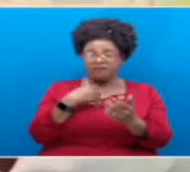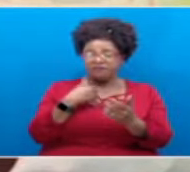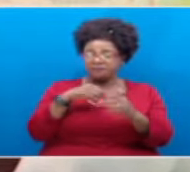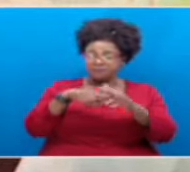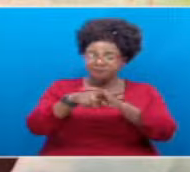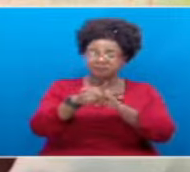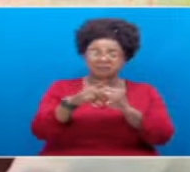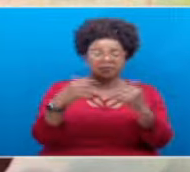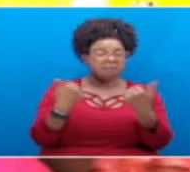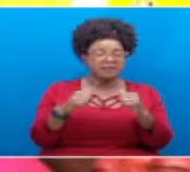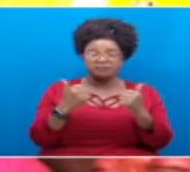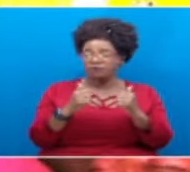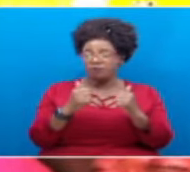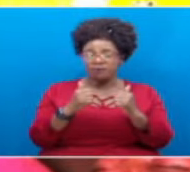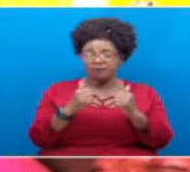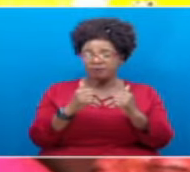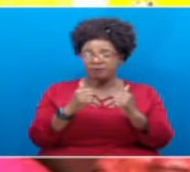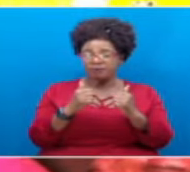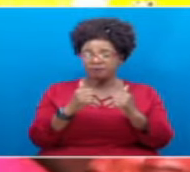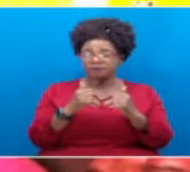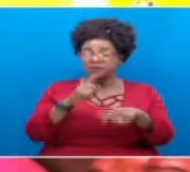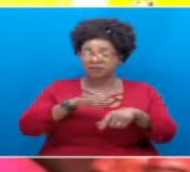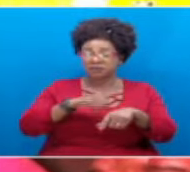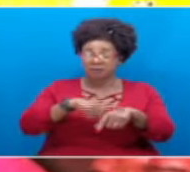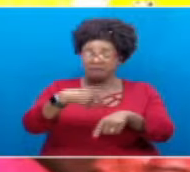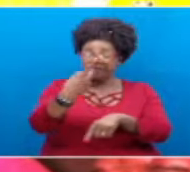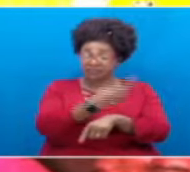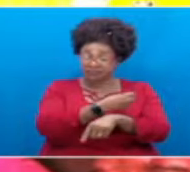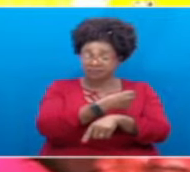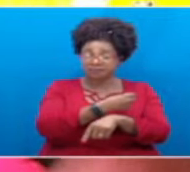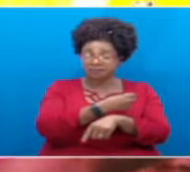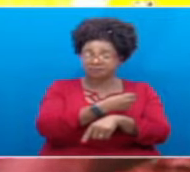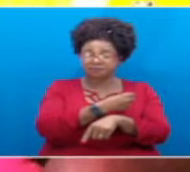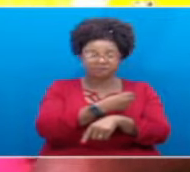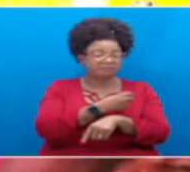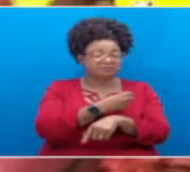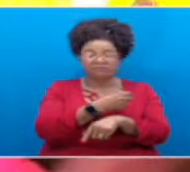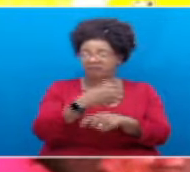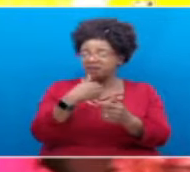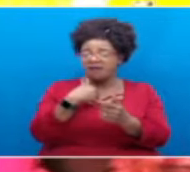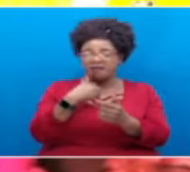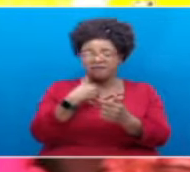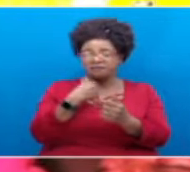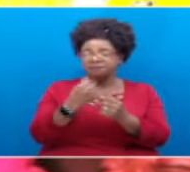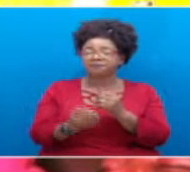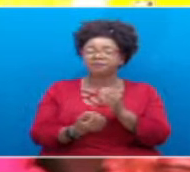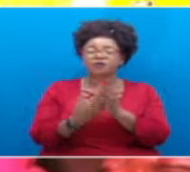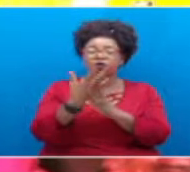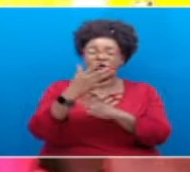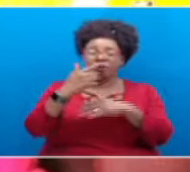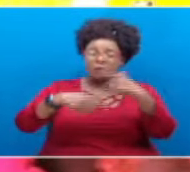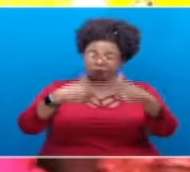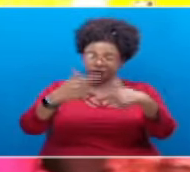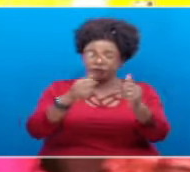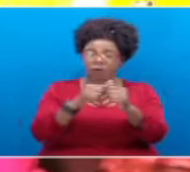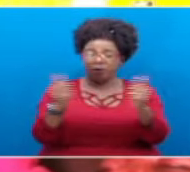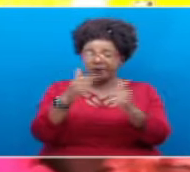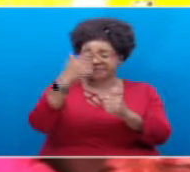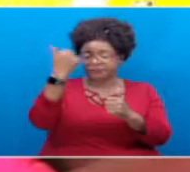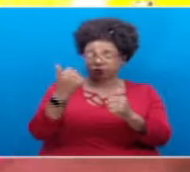far. Unajua kichanjwa itanini hata kuwa na hiyo nini hata kigrow bado atakuwa tu sawa juu already